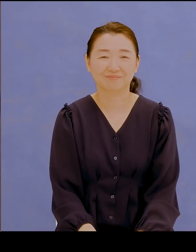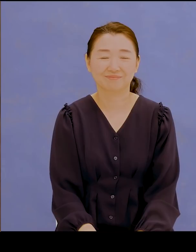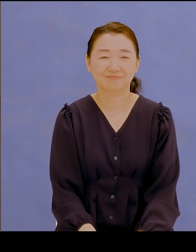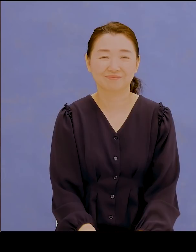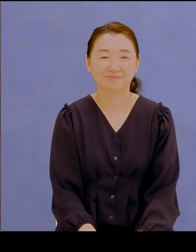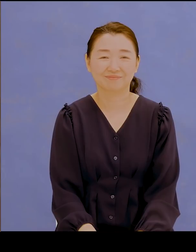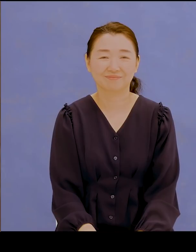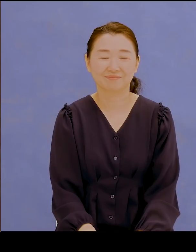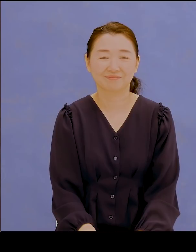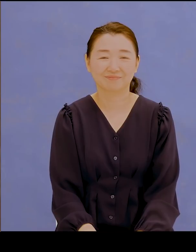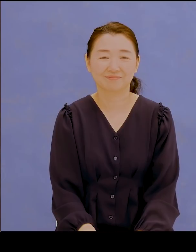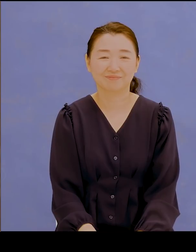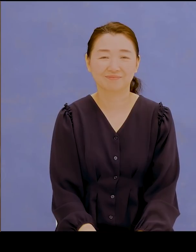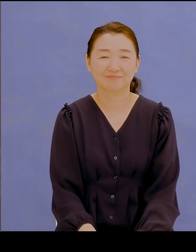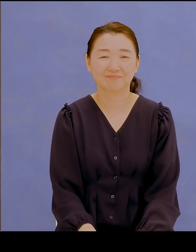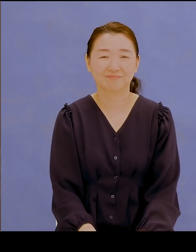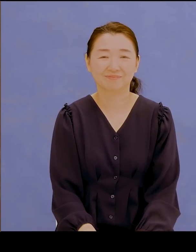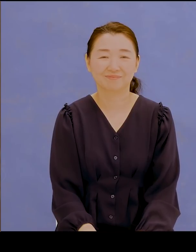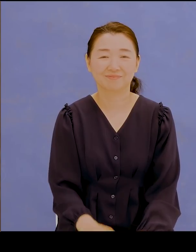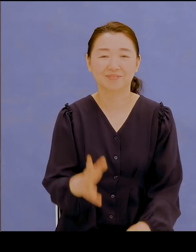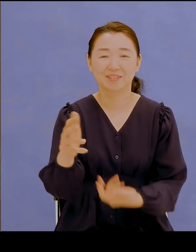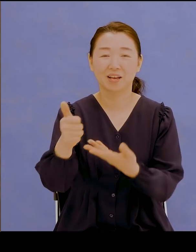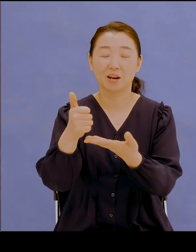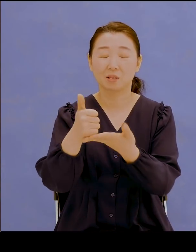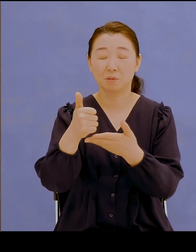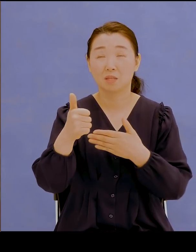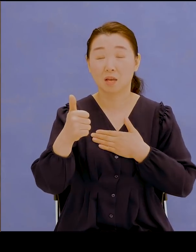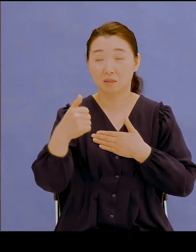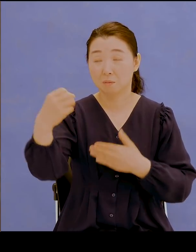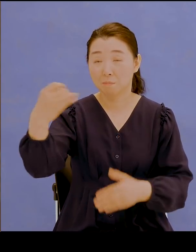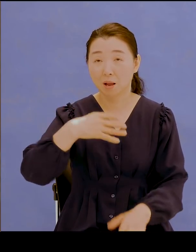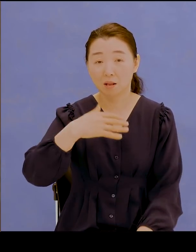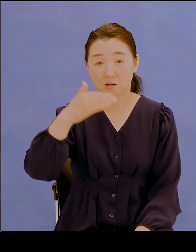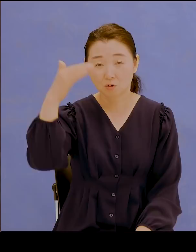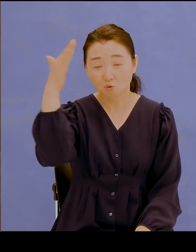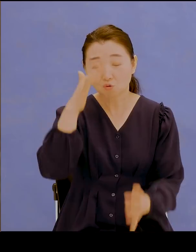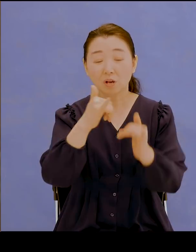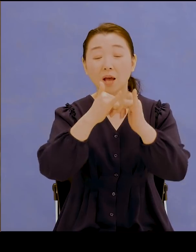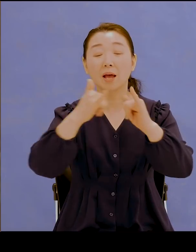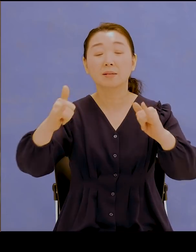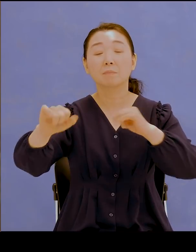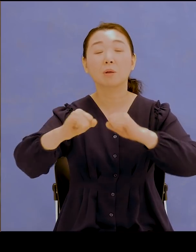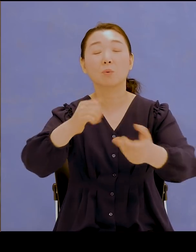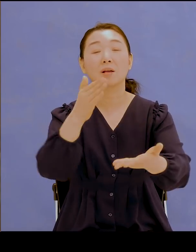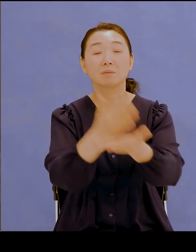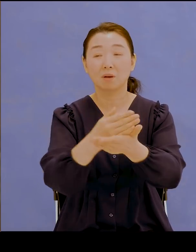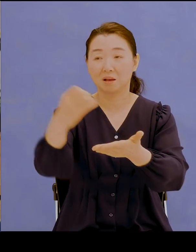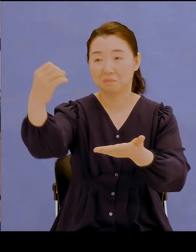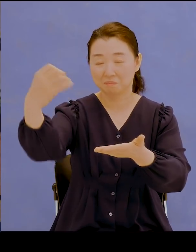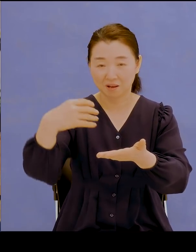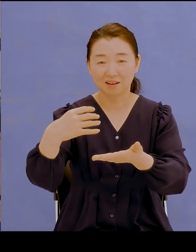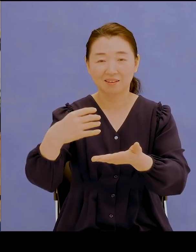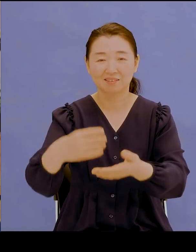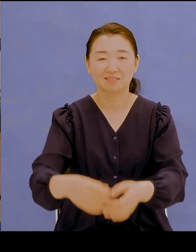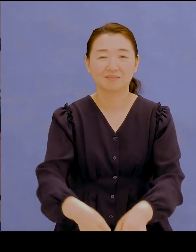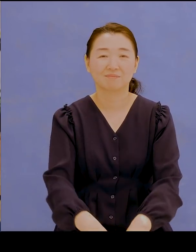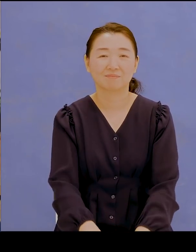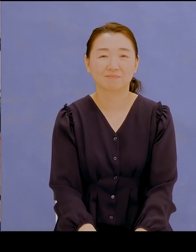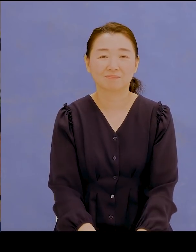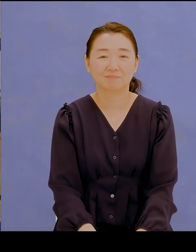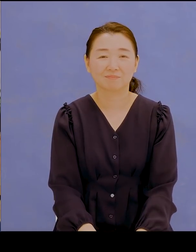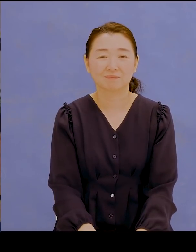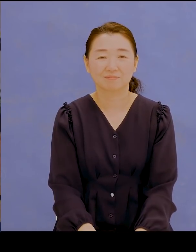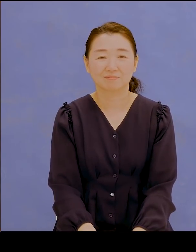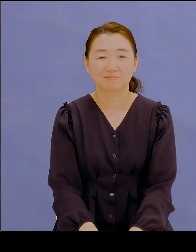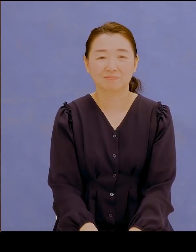하나님이 저에게 구경꾼 노릇하지 마라. 딱 그렇게만 딱 저에게 말씀을 딱 주셨어요. 하신